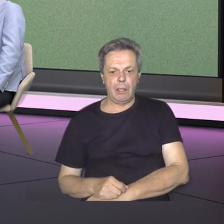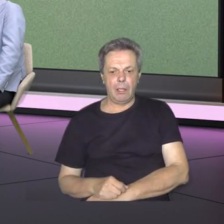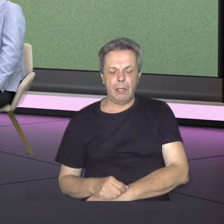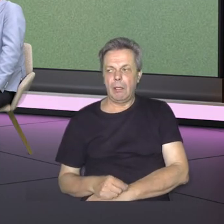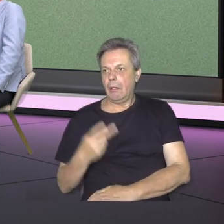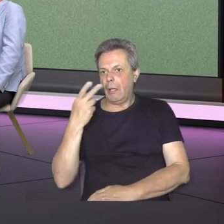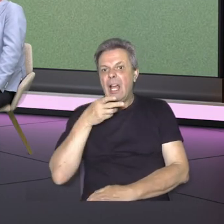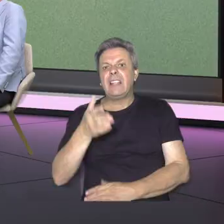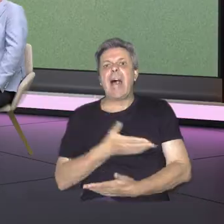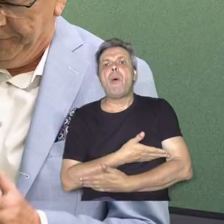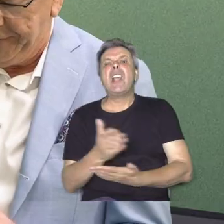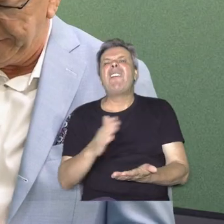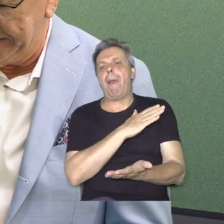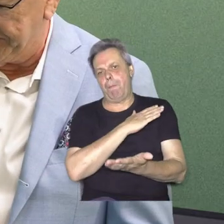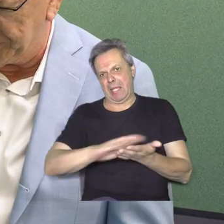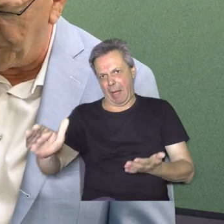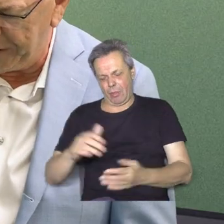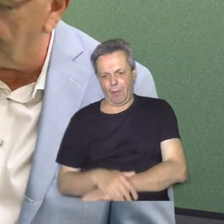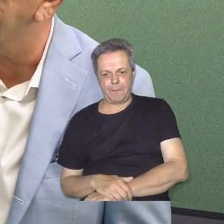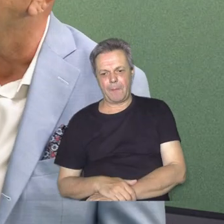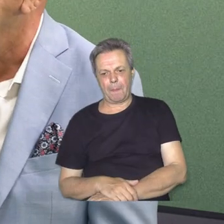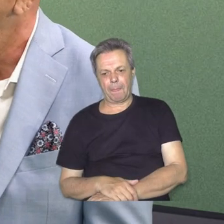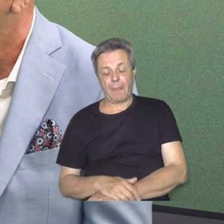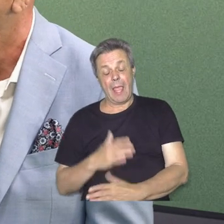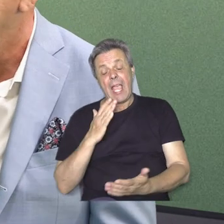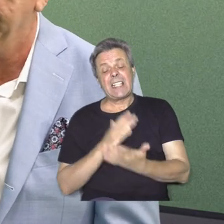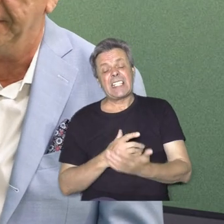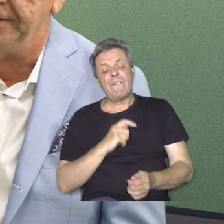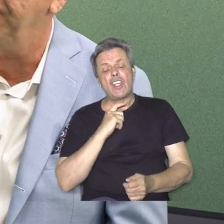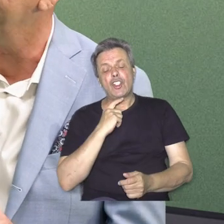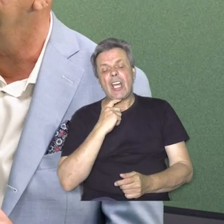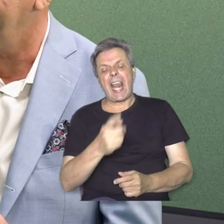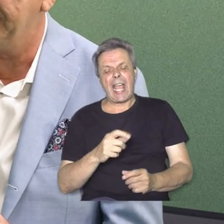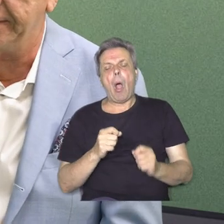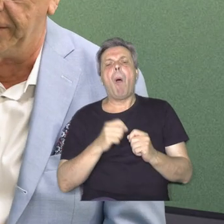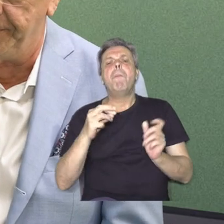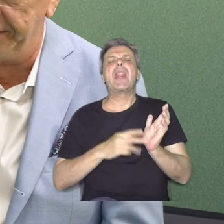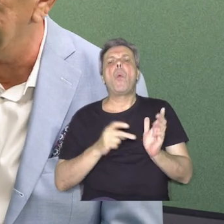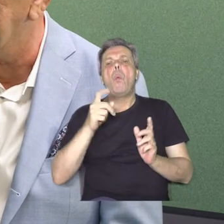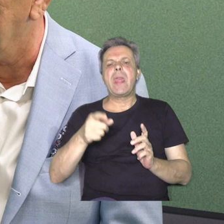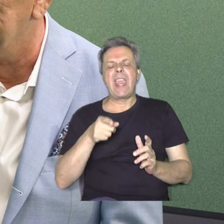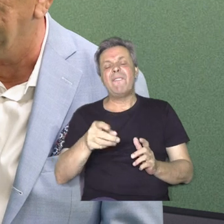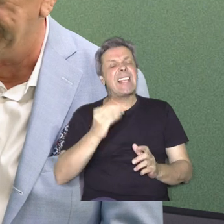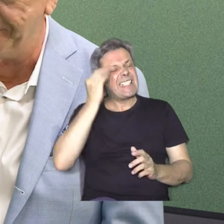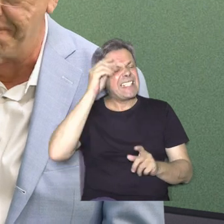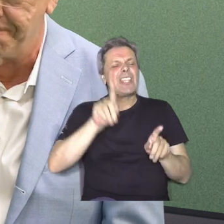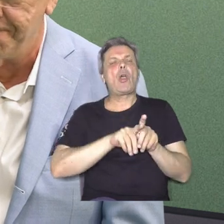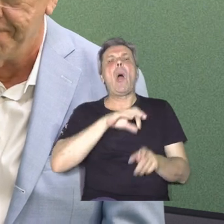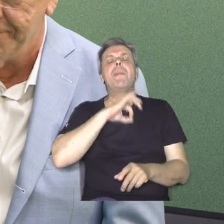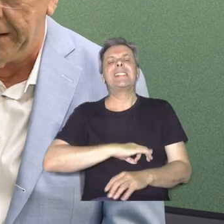Toliko bogata država. Sve je besplatno. Da. Vrat, kad sam već spomenuo Brijune, sjetio sam se vas kao predsjednika